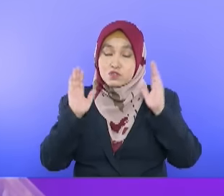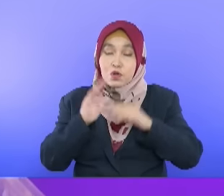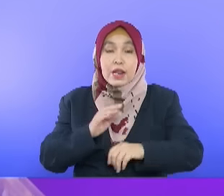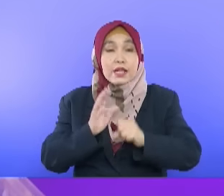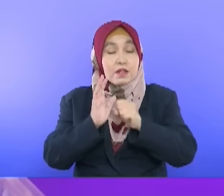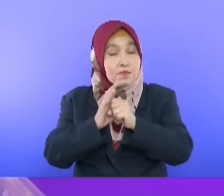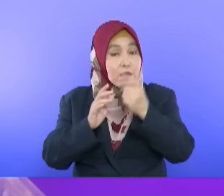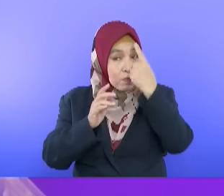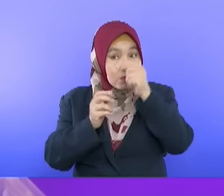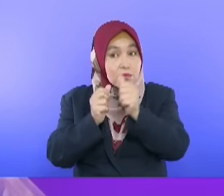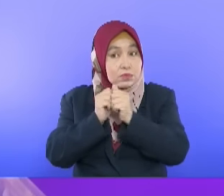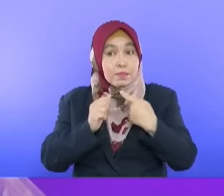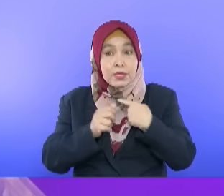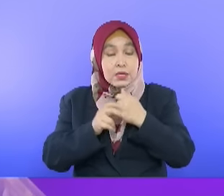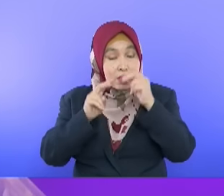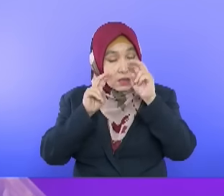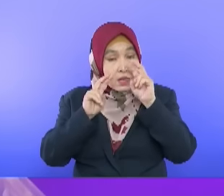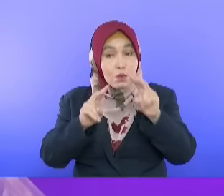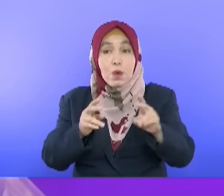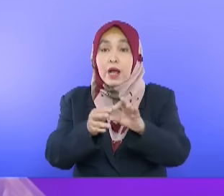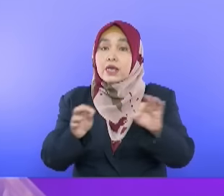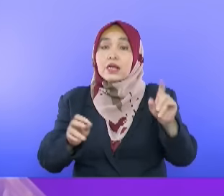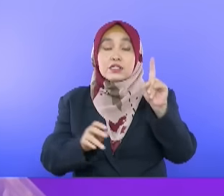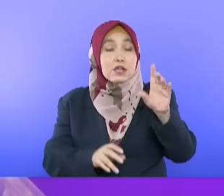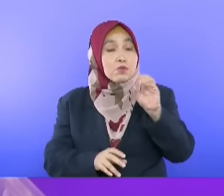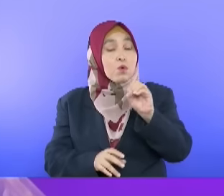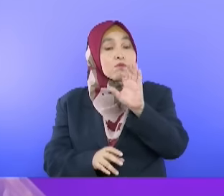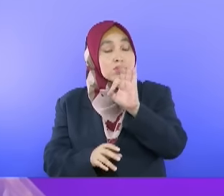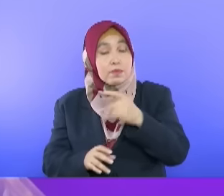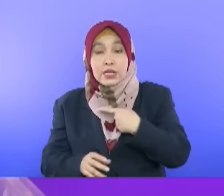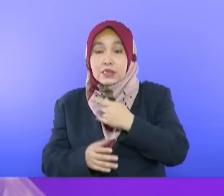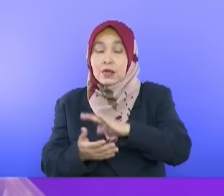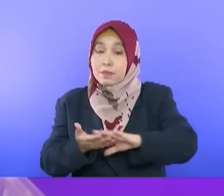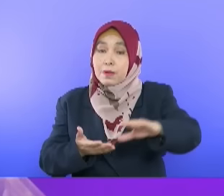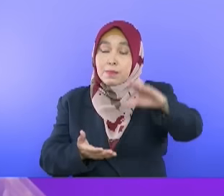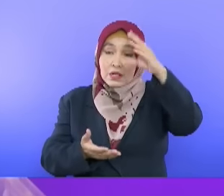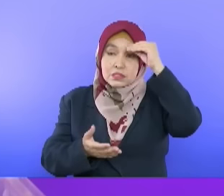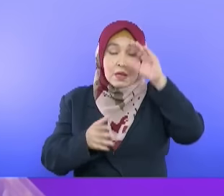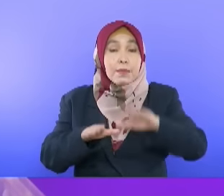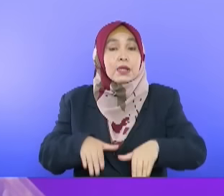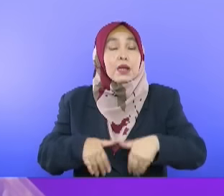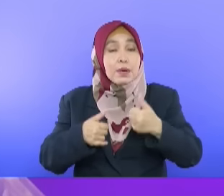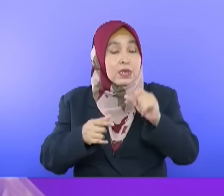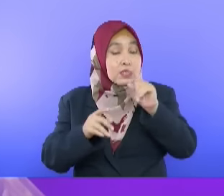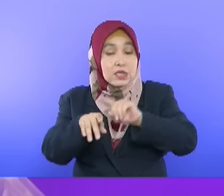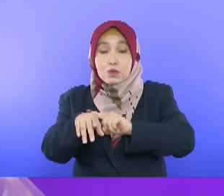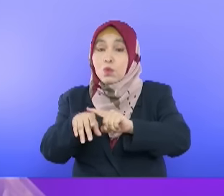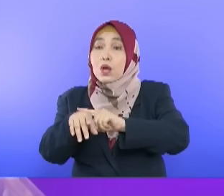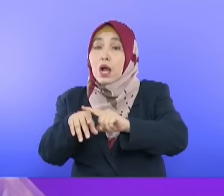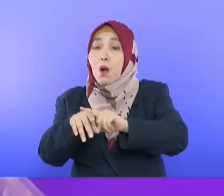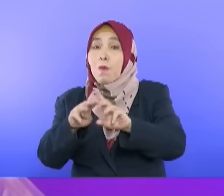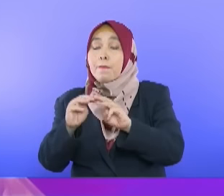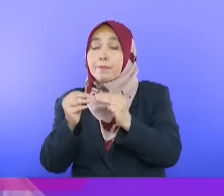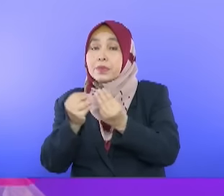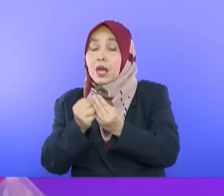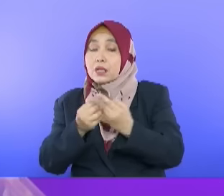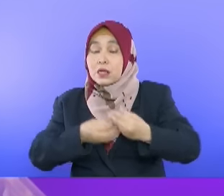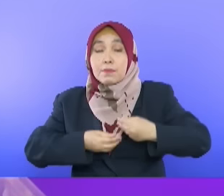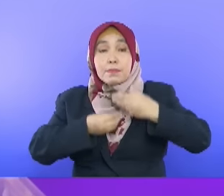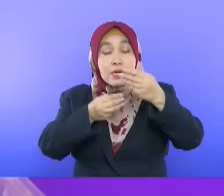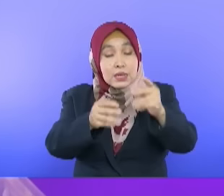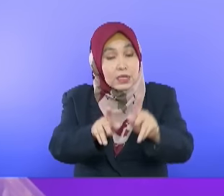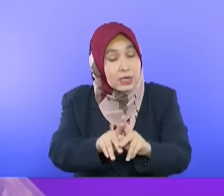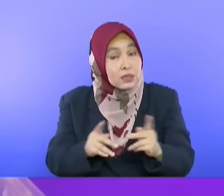hari ini untuk sama-sama kita melihat kepada ayat 109 kita mengambil pelajaran bagaimana satu kaum ya satu kaum yang diberikan